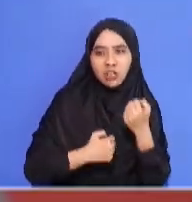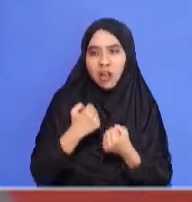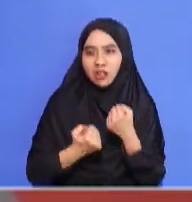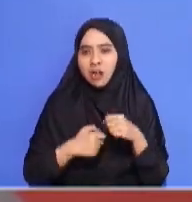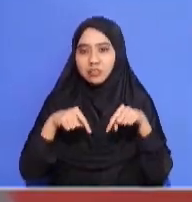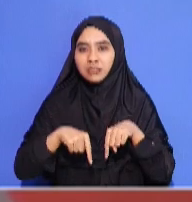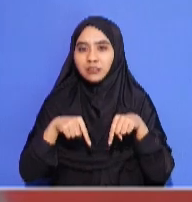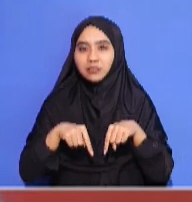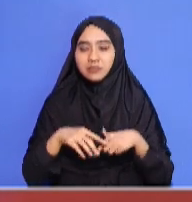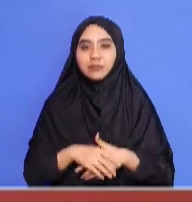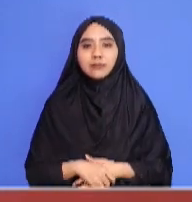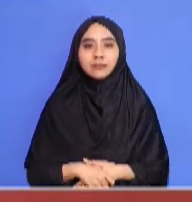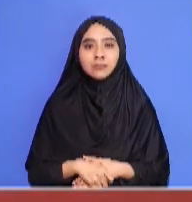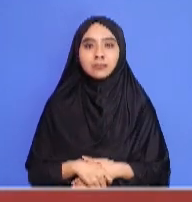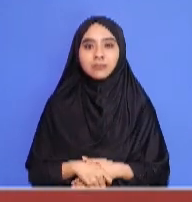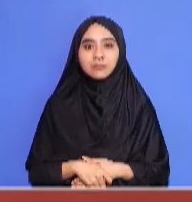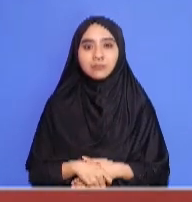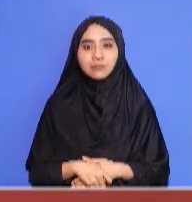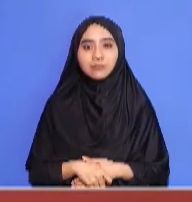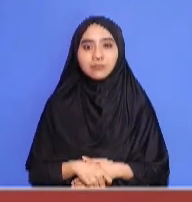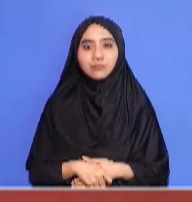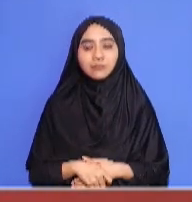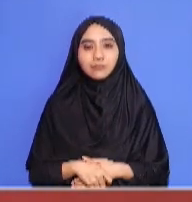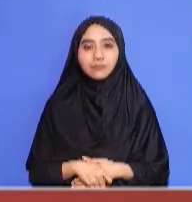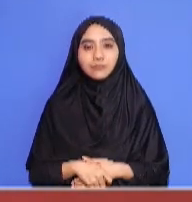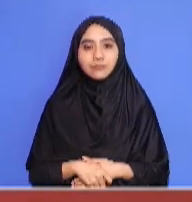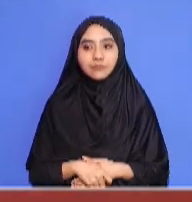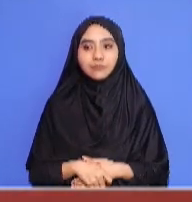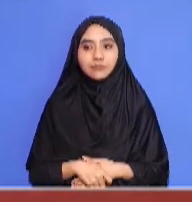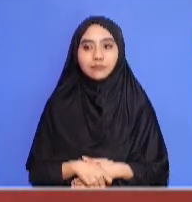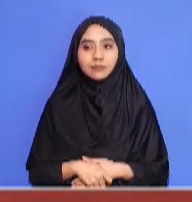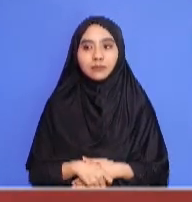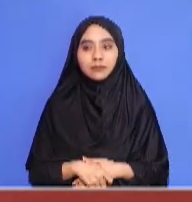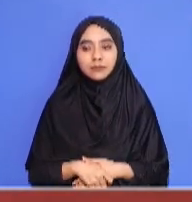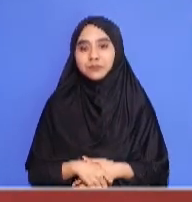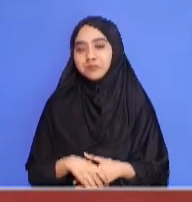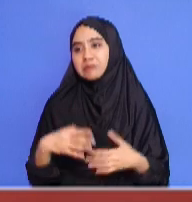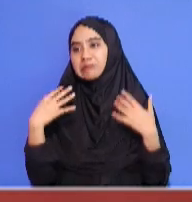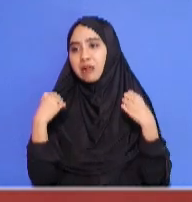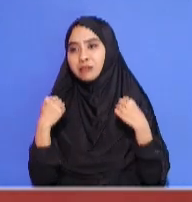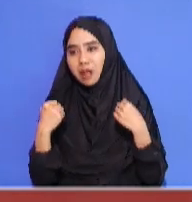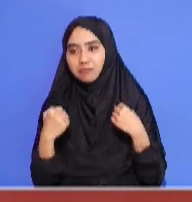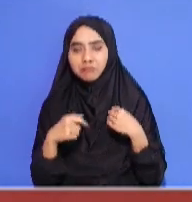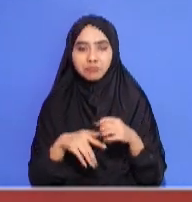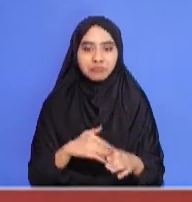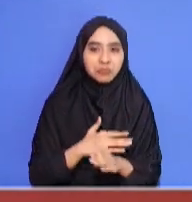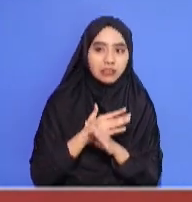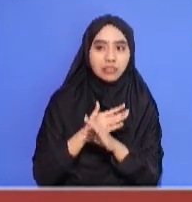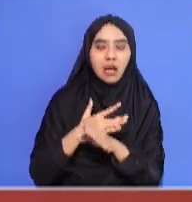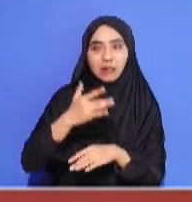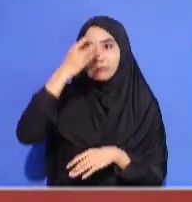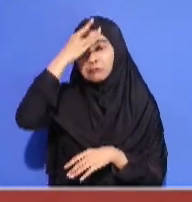menyehatkan. Ini adalah menjadi bagian dari program kesehatan secara preventif ya, secara preventif harapannya